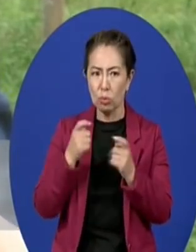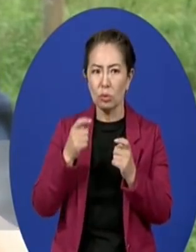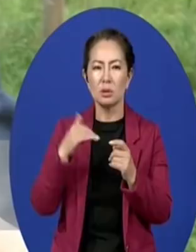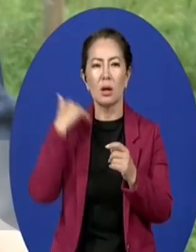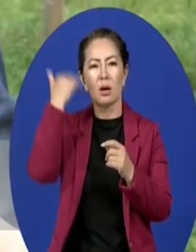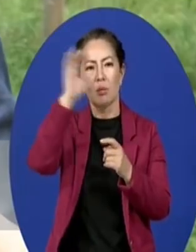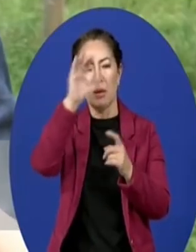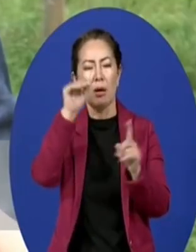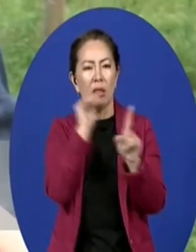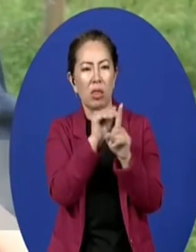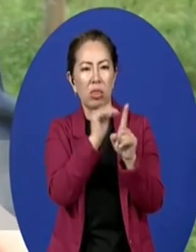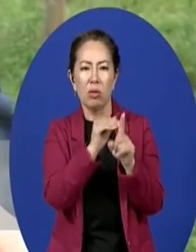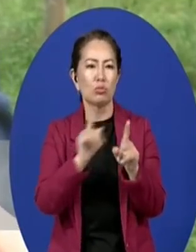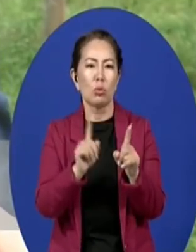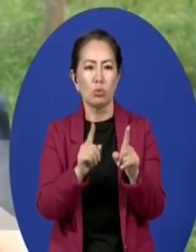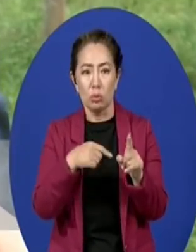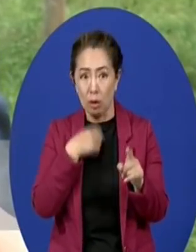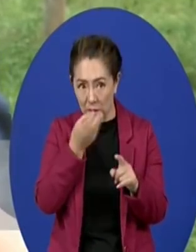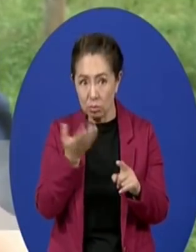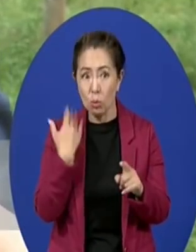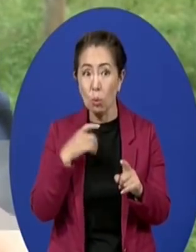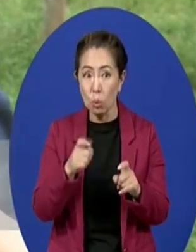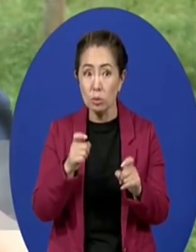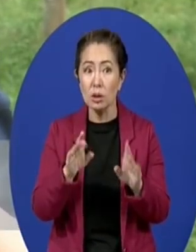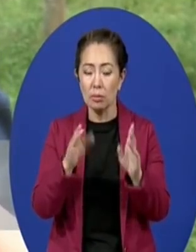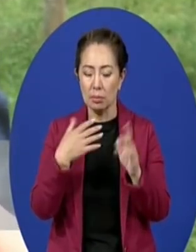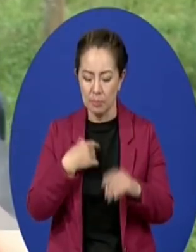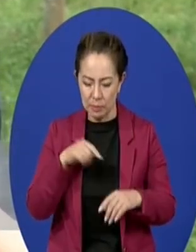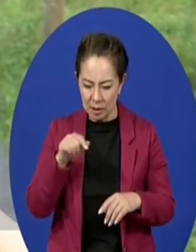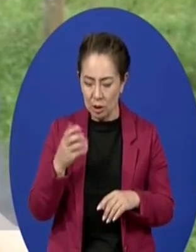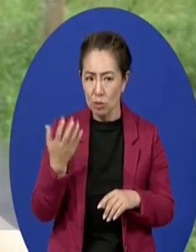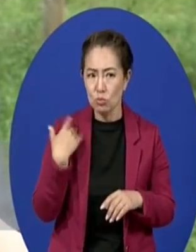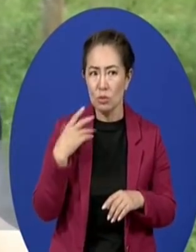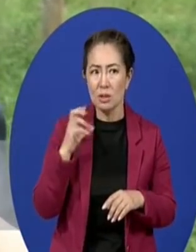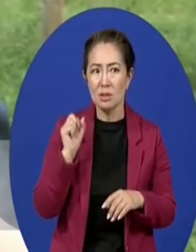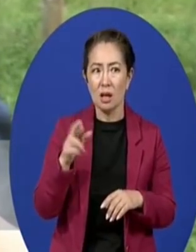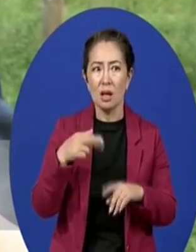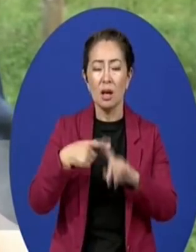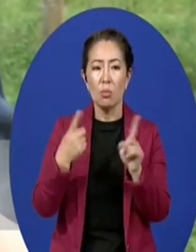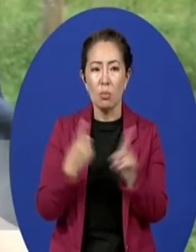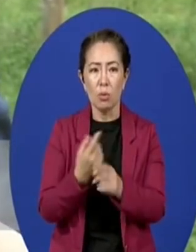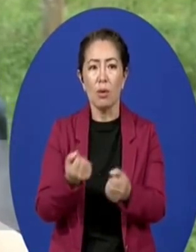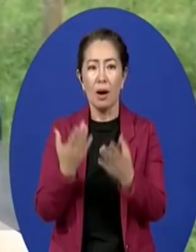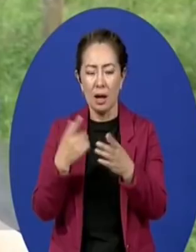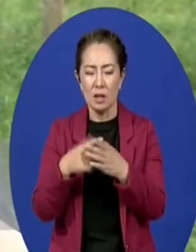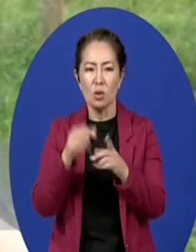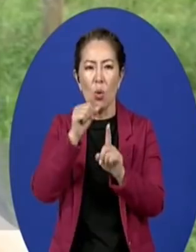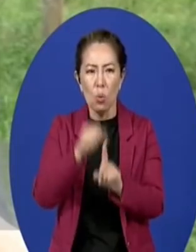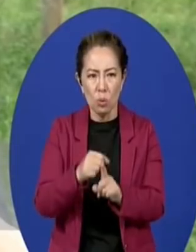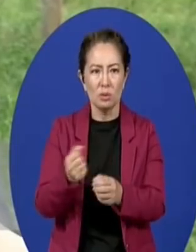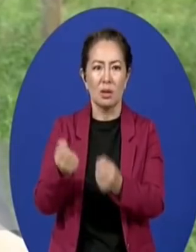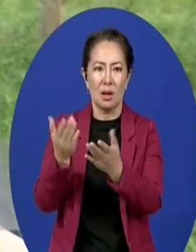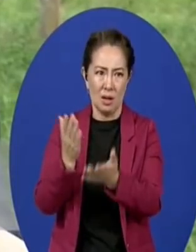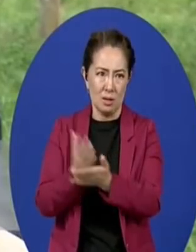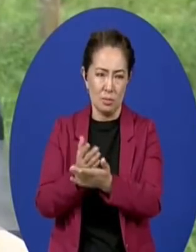байгууллагууд бол ингээд илэрхийлэл явсан. За энэ үрэнд бол одоо сая гинт хэрэг гарлаа. Хүчингийн хэрэг гарлаа. Одоо цагдаа дээр бол